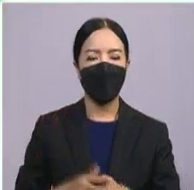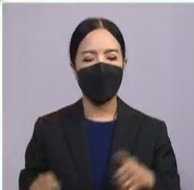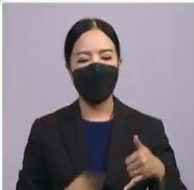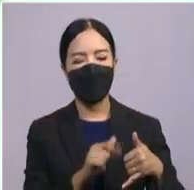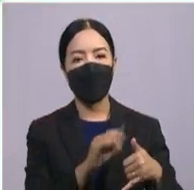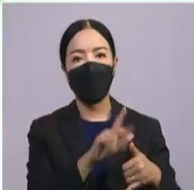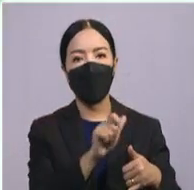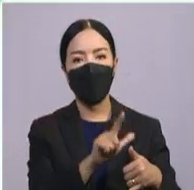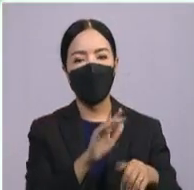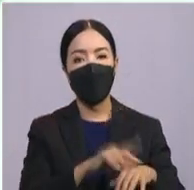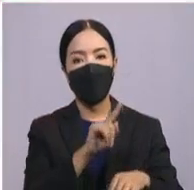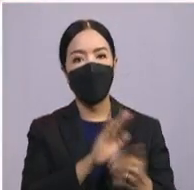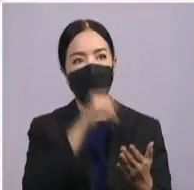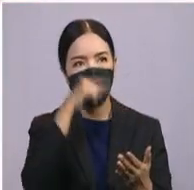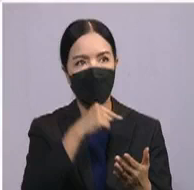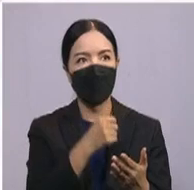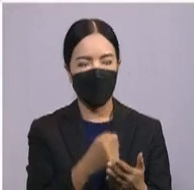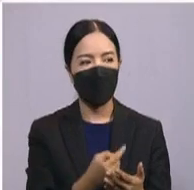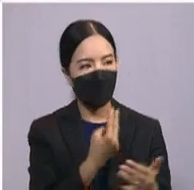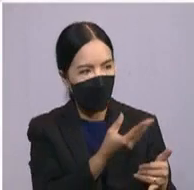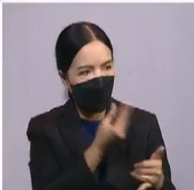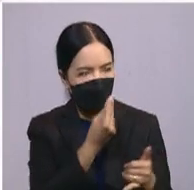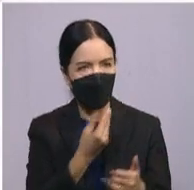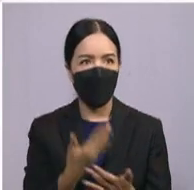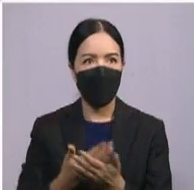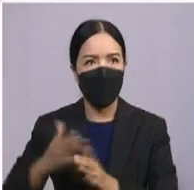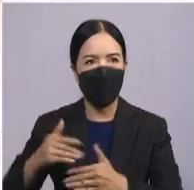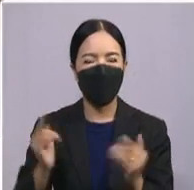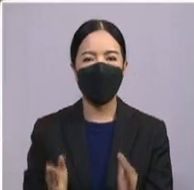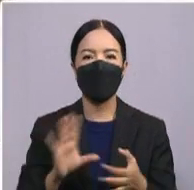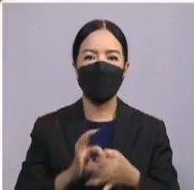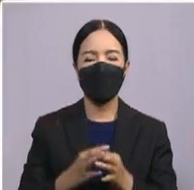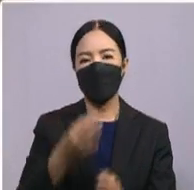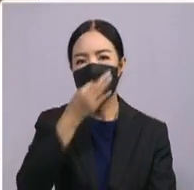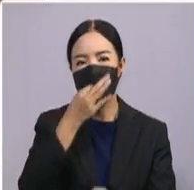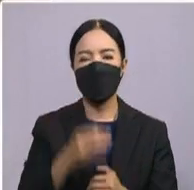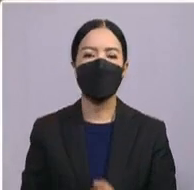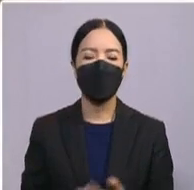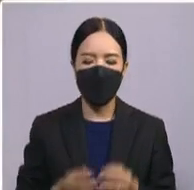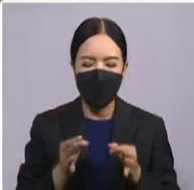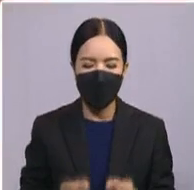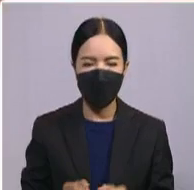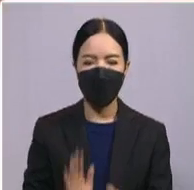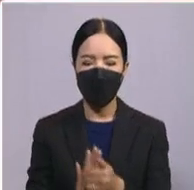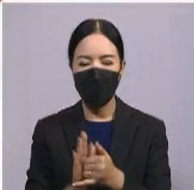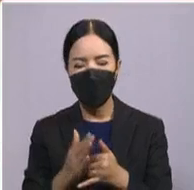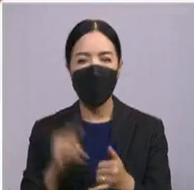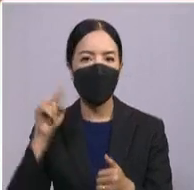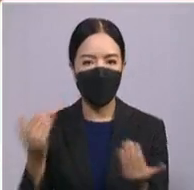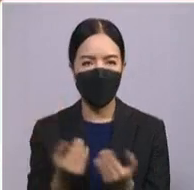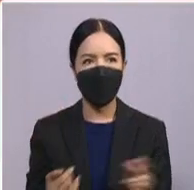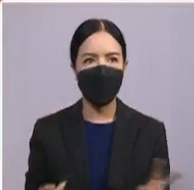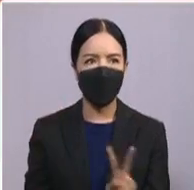ธ์อดีตนักเทนนิสมือหนึ่งของไทยเป็นผู้จุดประกายให้เห็นถึงการหารายได้จากการเป็นนักกีฬาเทนนิสอาชีพจึงตัดสินใจปลูกปั้นลูกสาวทั้งสองคน